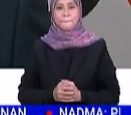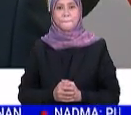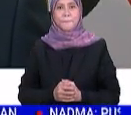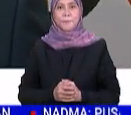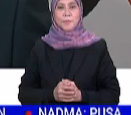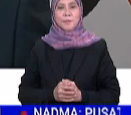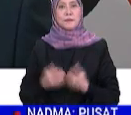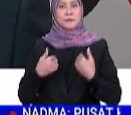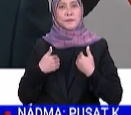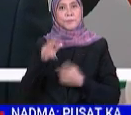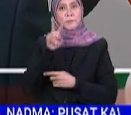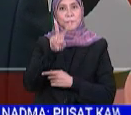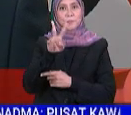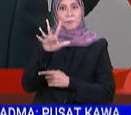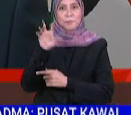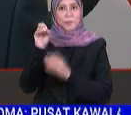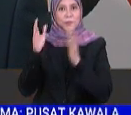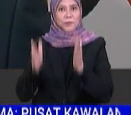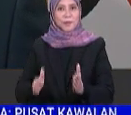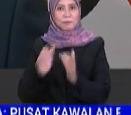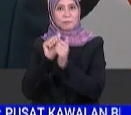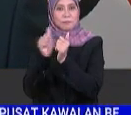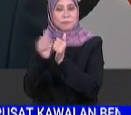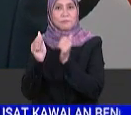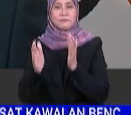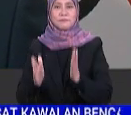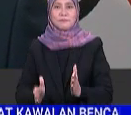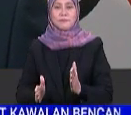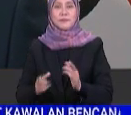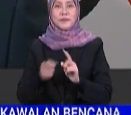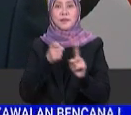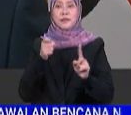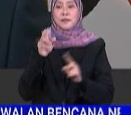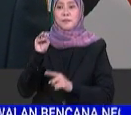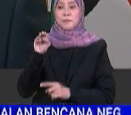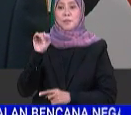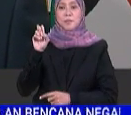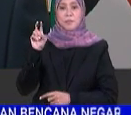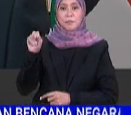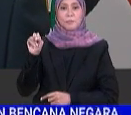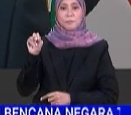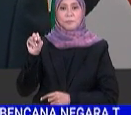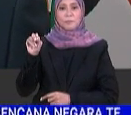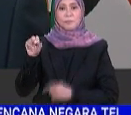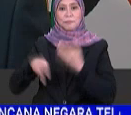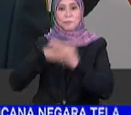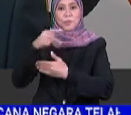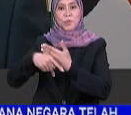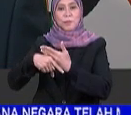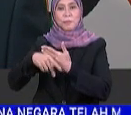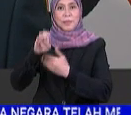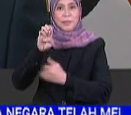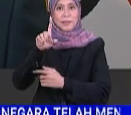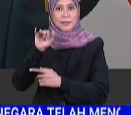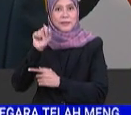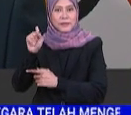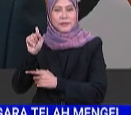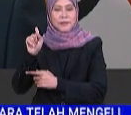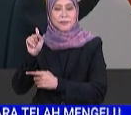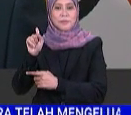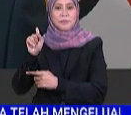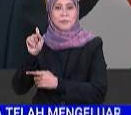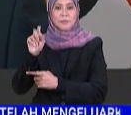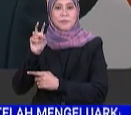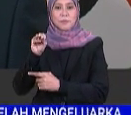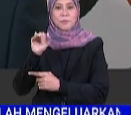those 250 athletes who are currently in the MSN elite program will form the bulk of our contingent to